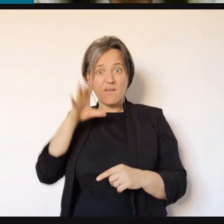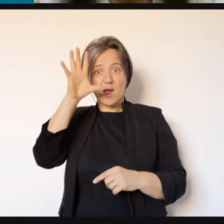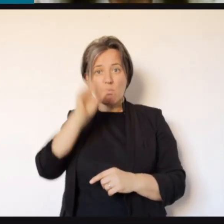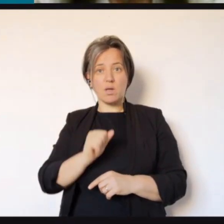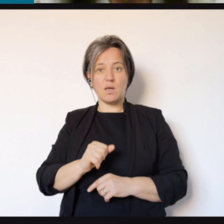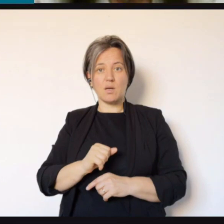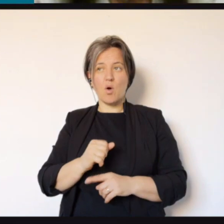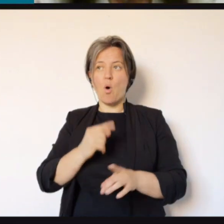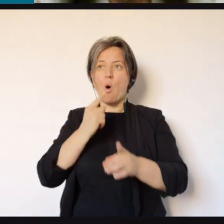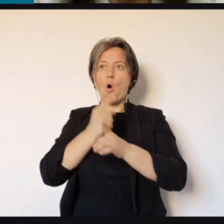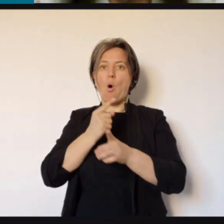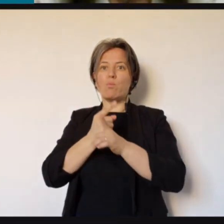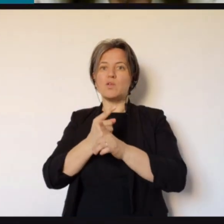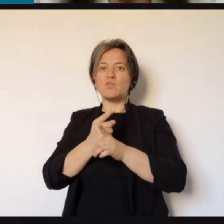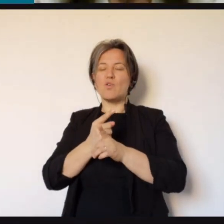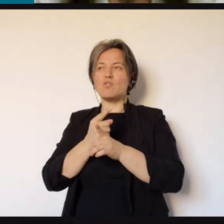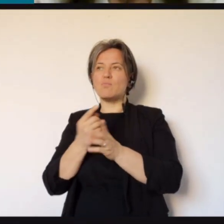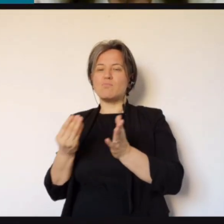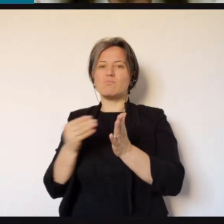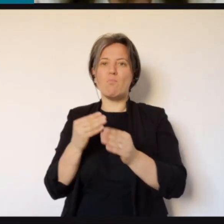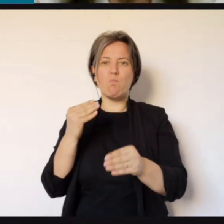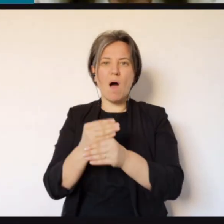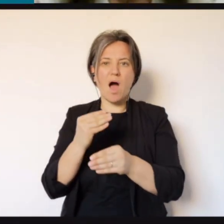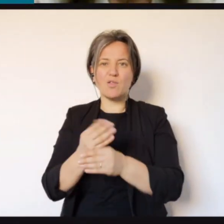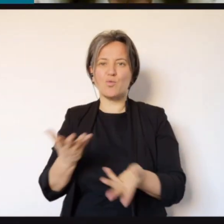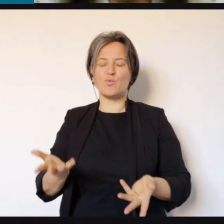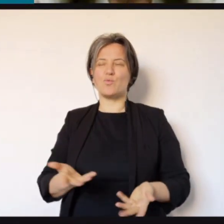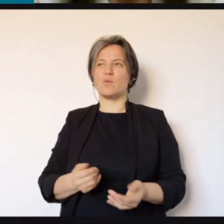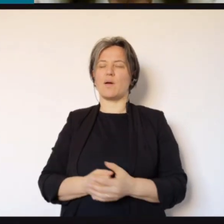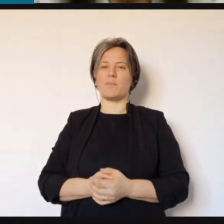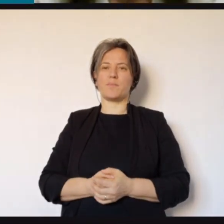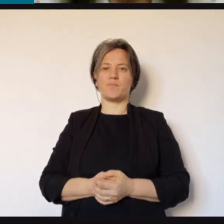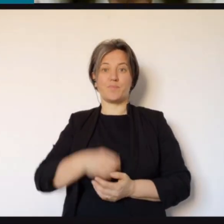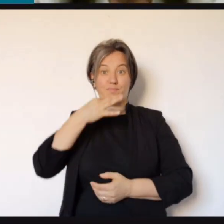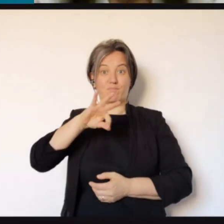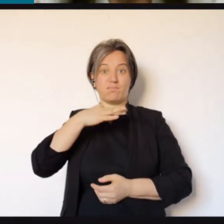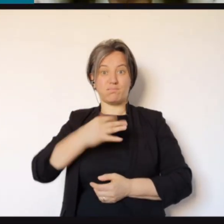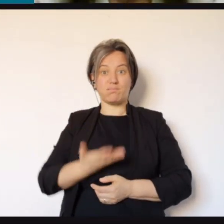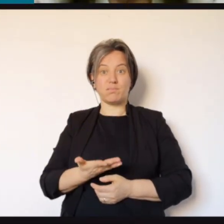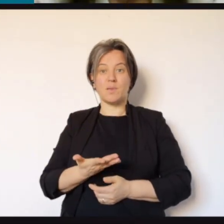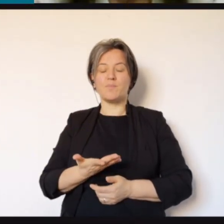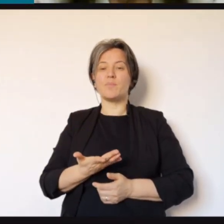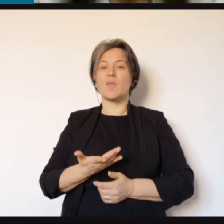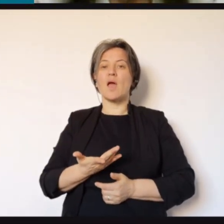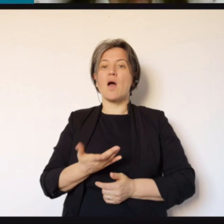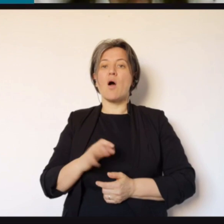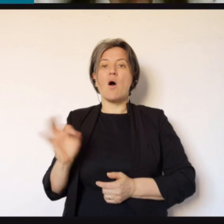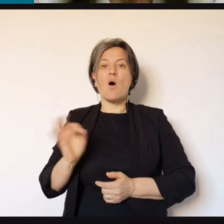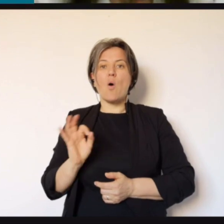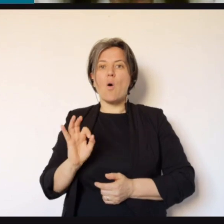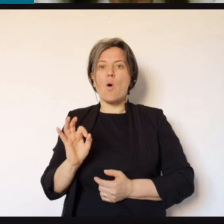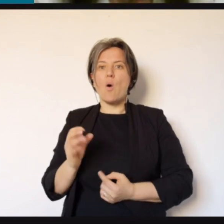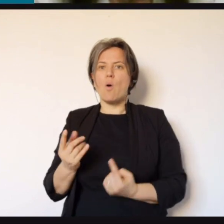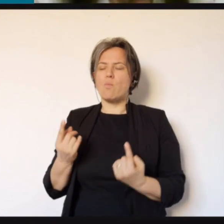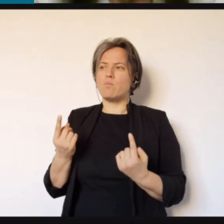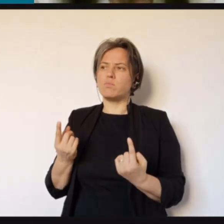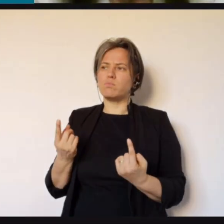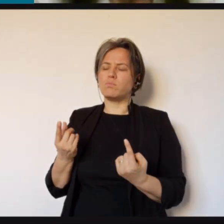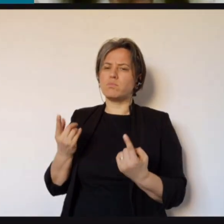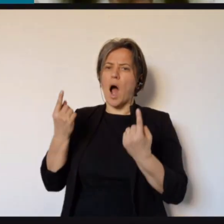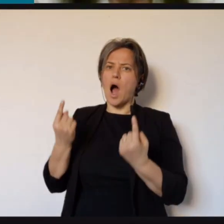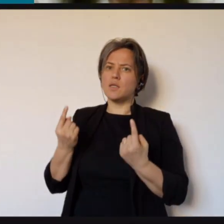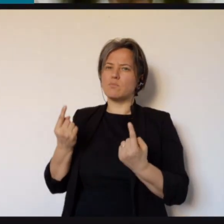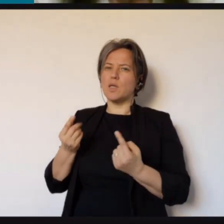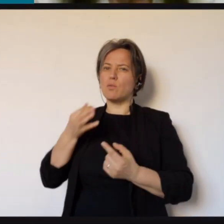se hai bisogno di dire una battuta, se c'è bisogno